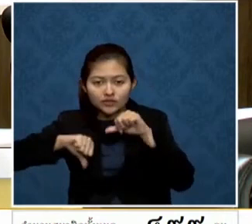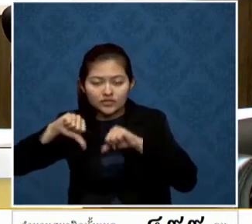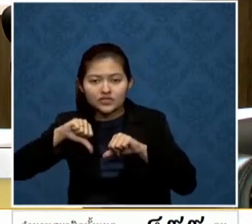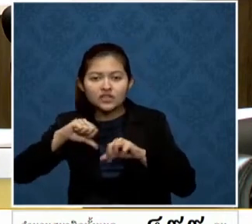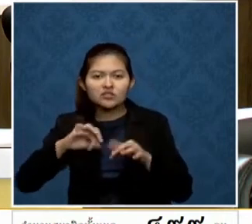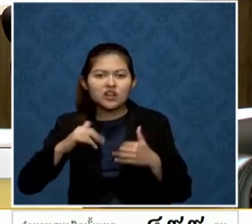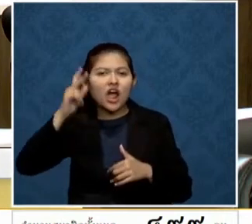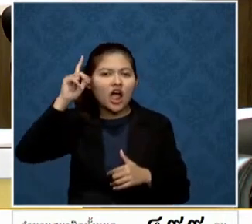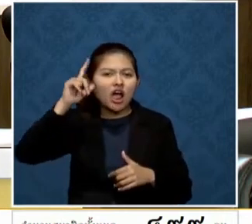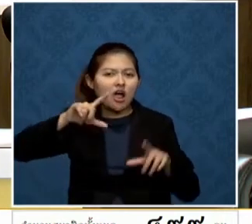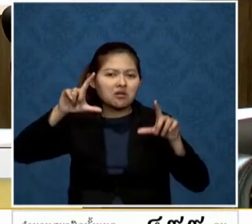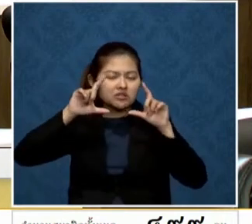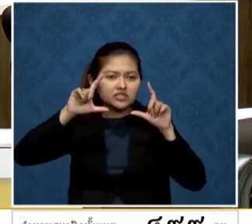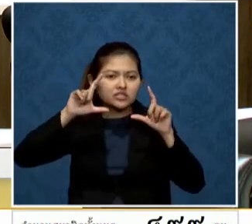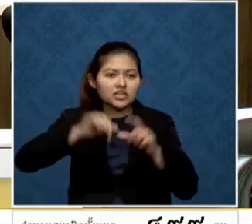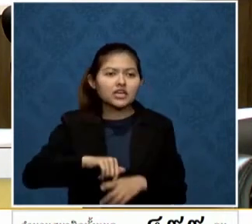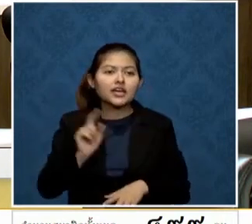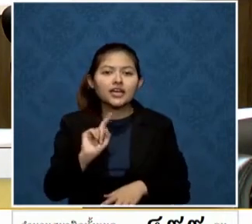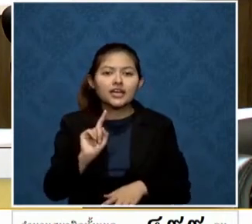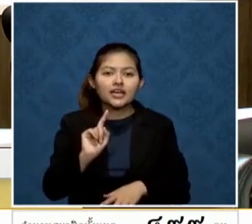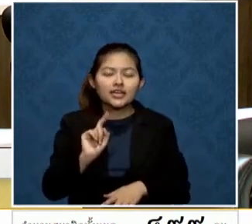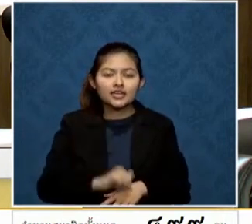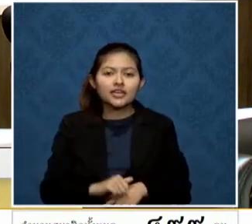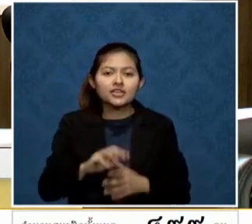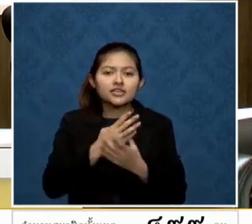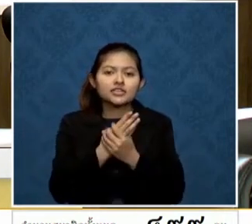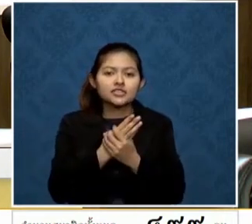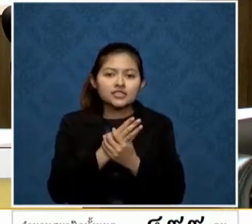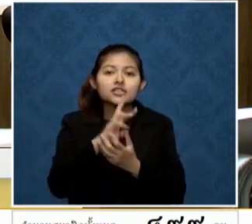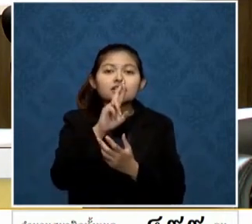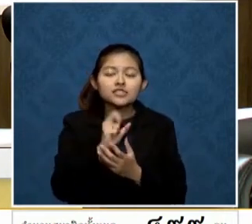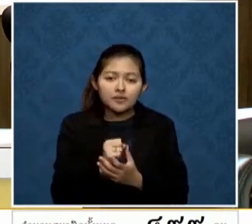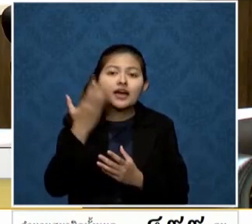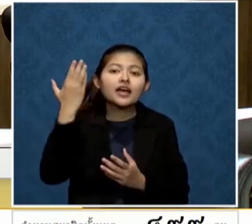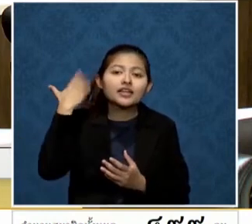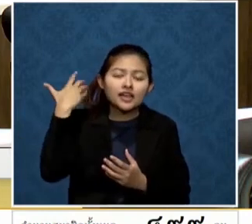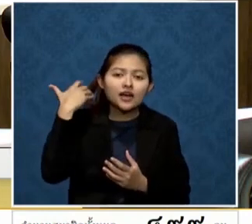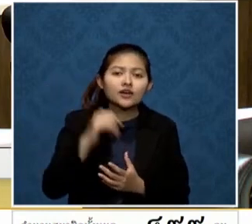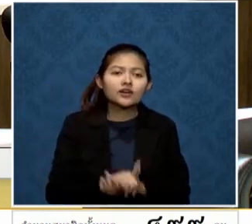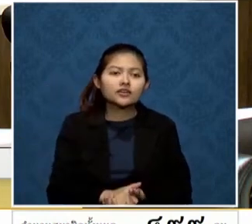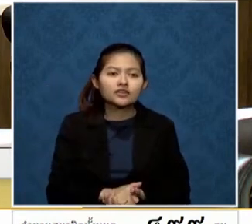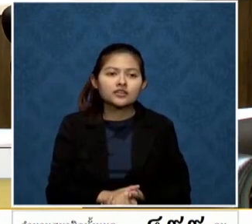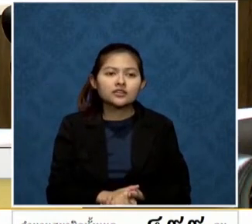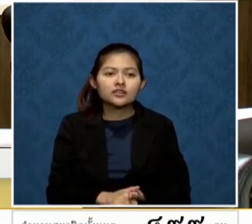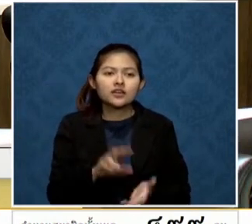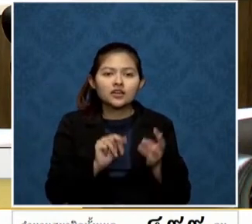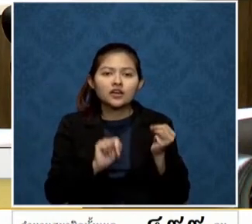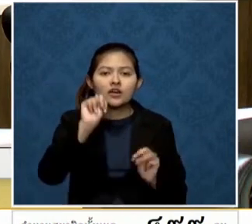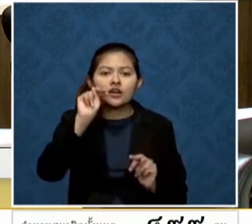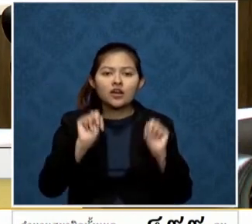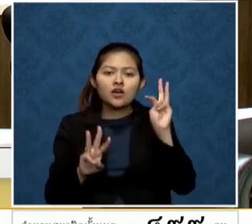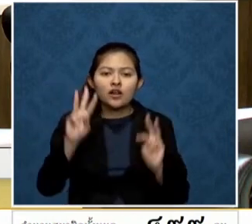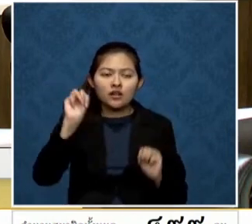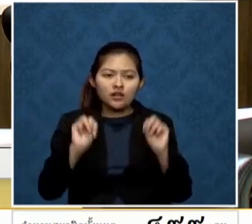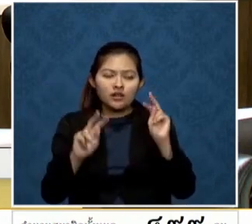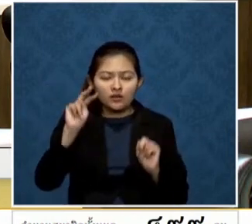ว่าเป็นข่าวใหญ่ข่าวโตกันมาเรแต่ตั้งแต่เ่อสภาสมัยที่แล้วครับประธานยกตัวอย่างเช่นเอาที่นครสวรรค์นะครับเพื่อน